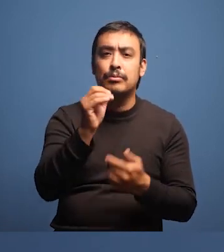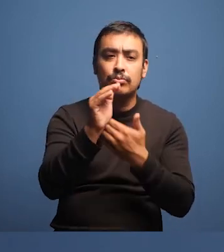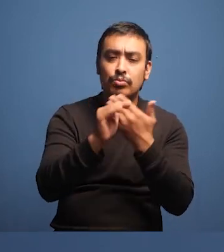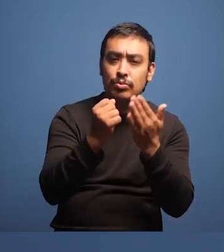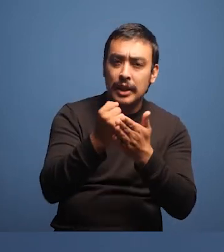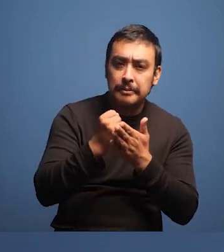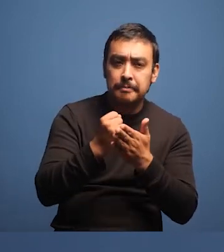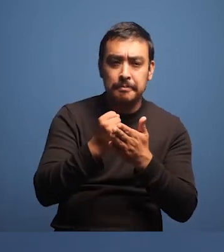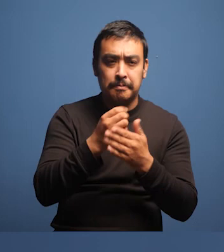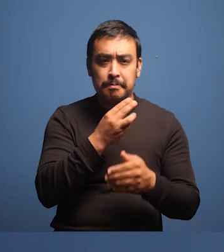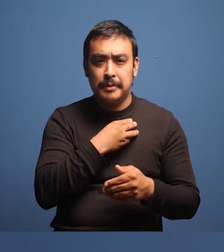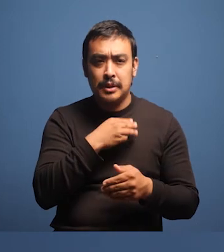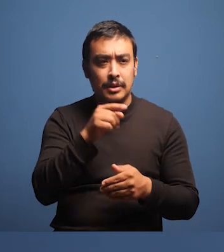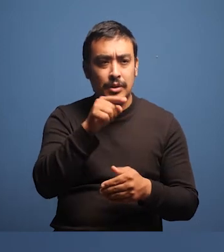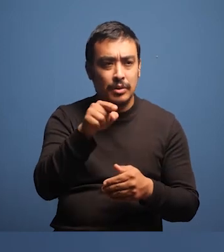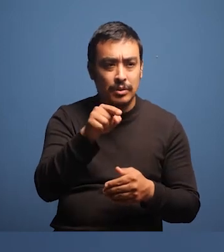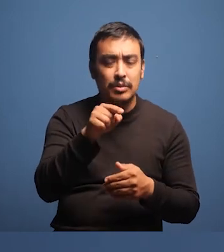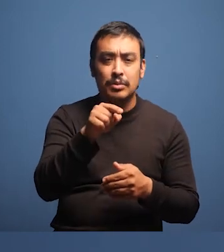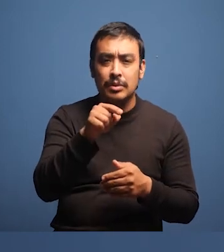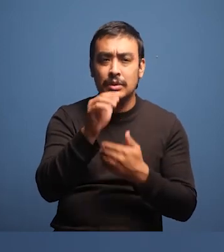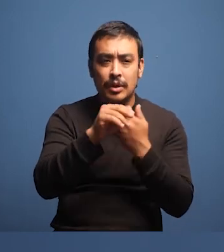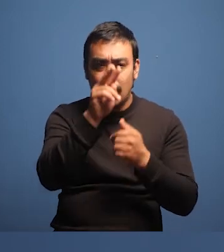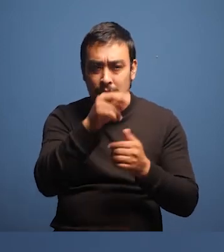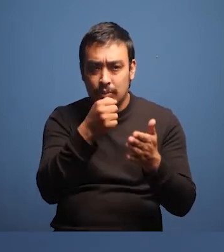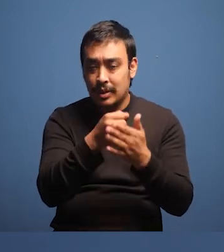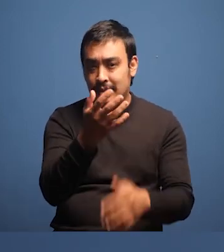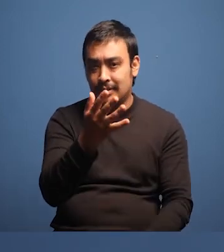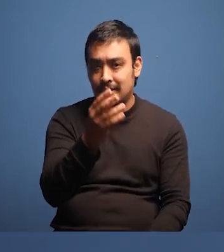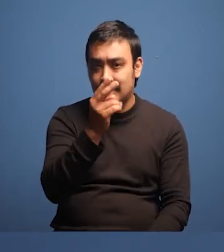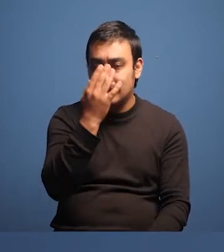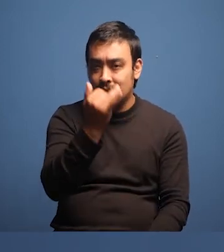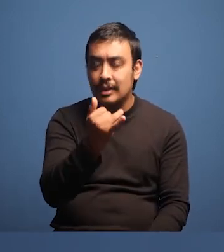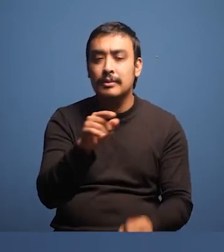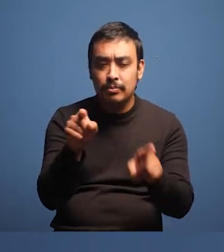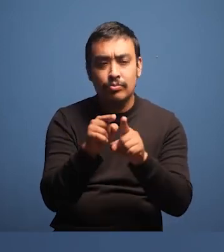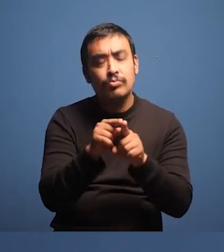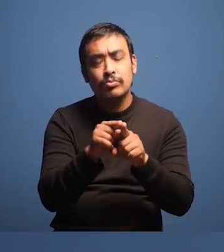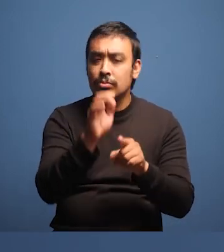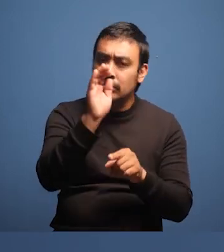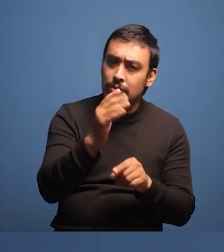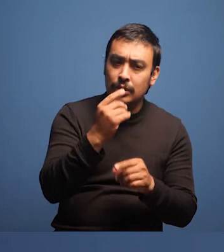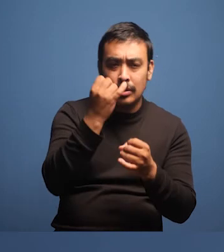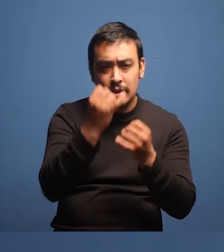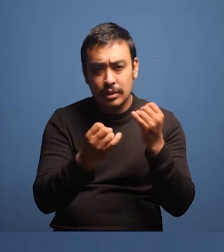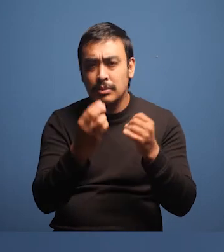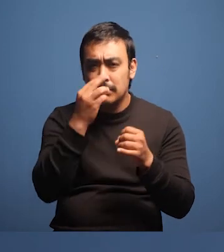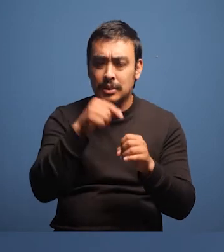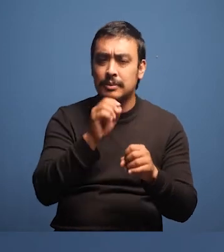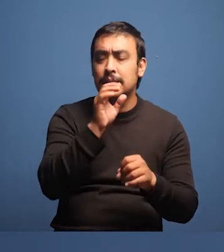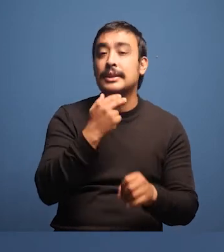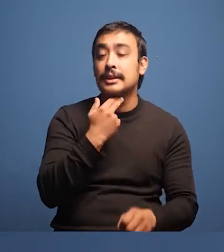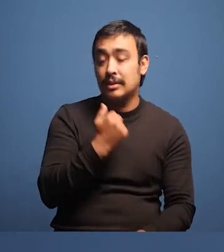मान्छेहरूको यहीसम्म हामी जुन आउटरिचमा पुगेको छौँ त्यही आउटरिचसम्म पुग्न सकेको छैन नि त। सो त्यस्तो गर्न सक्छौँ भने सो लास्ट बट नट द लिस्ट म चाहिँ के भन्न चाहन्छु